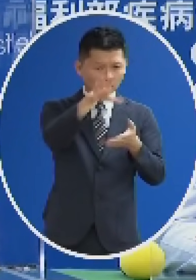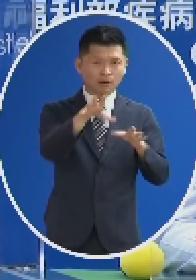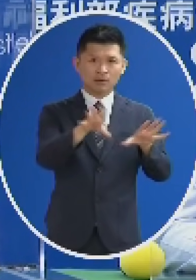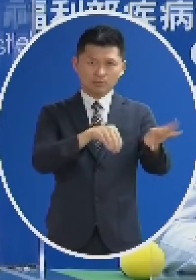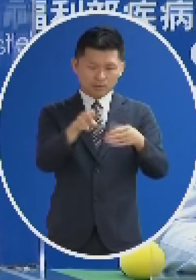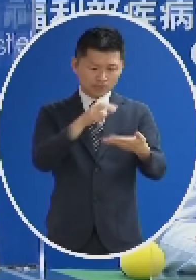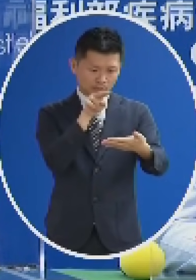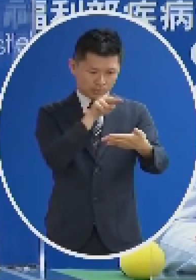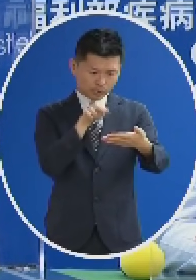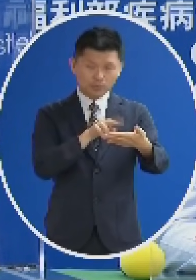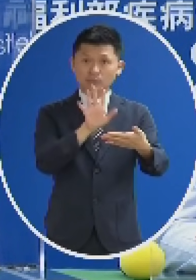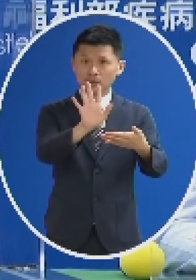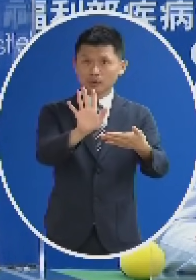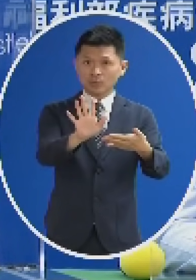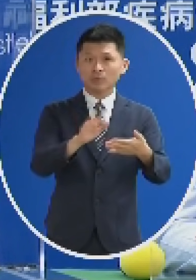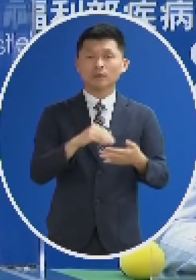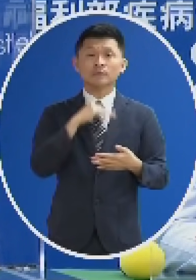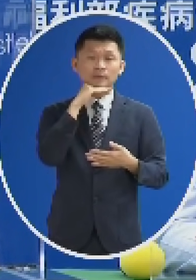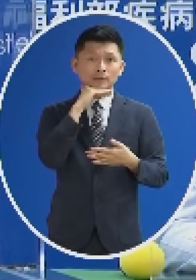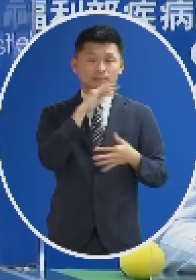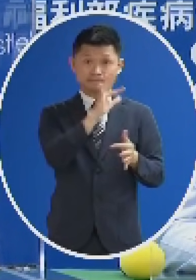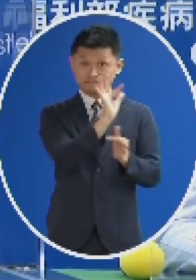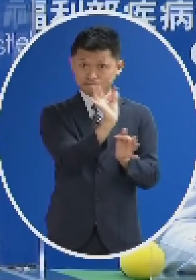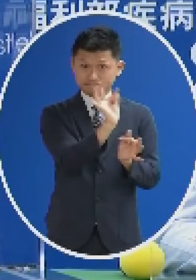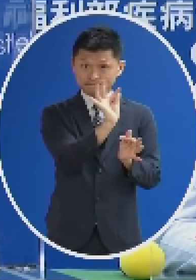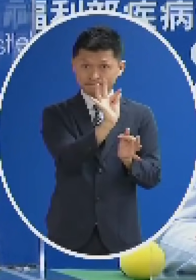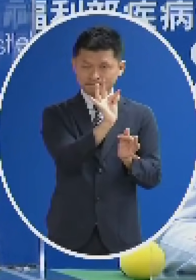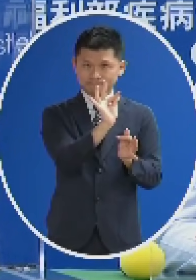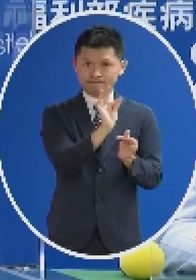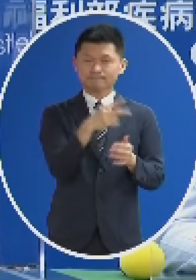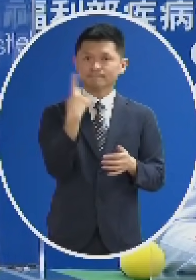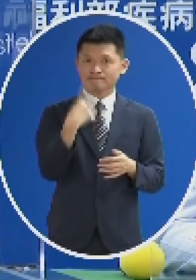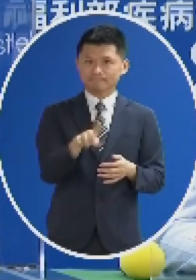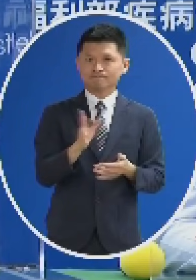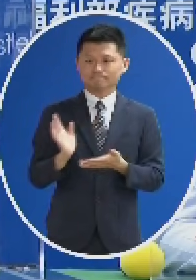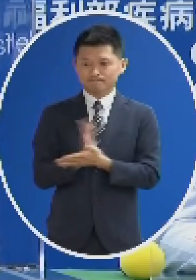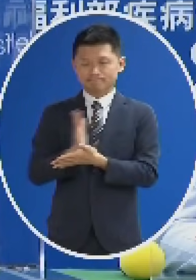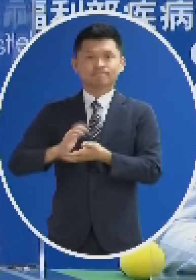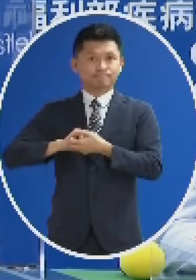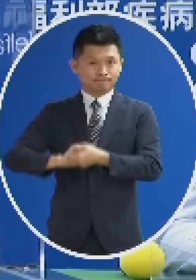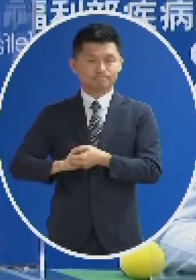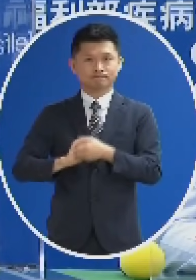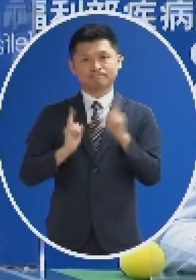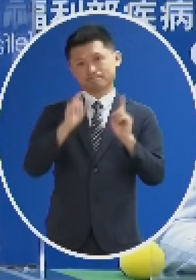这个相关资料更完备一点哈，来做这个决定会比较好。